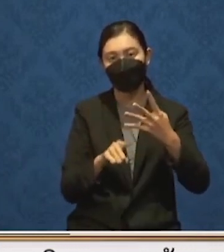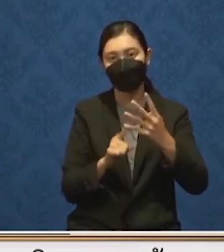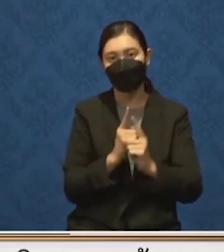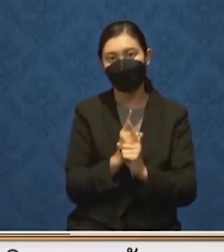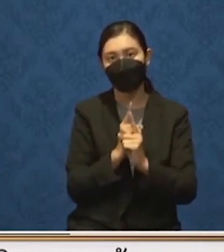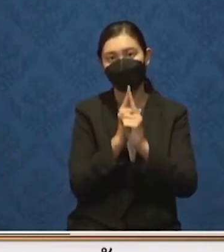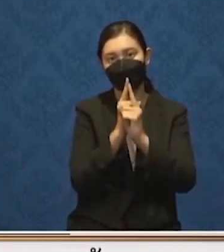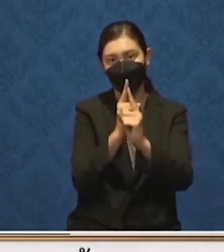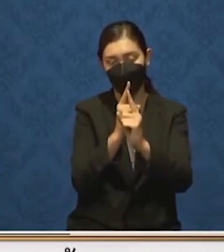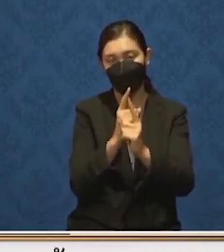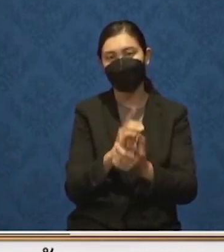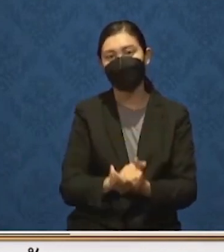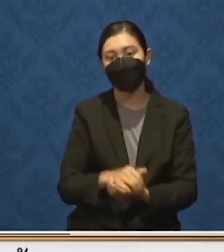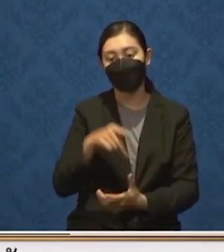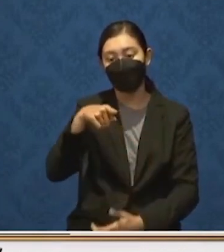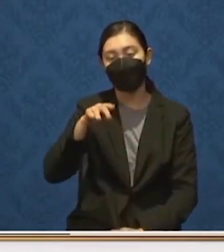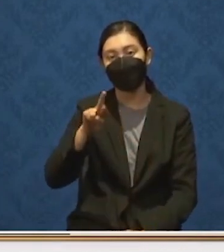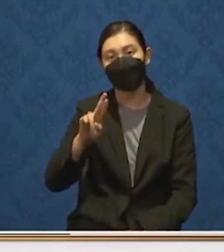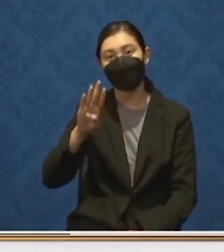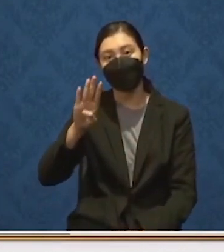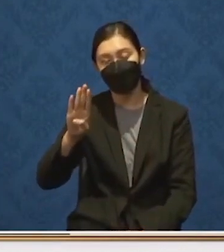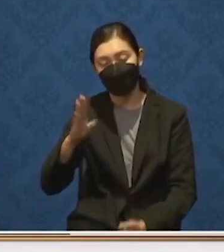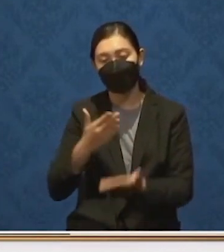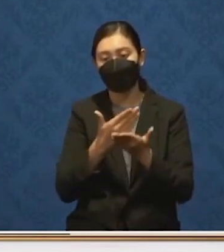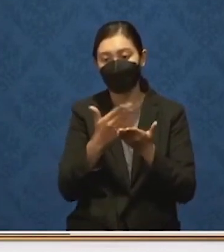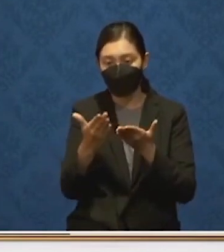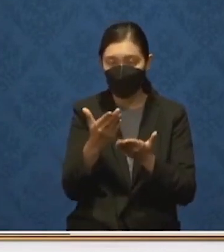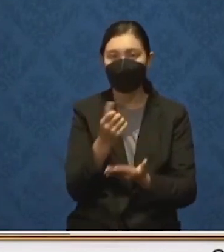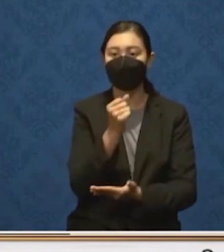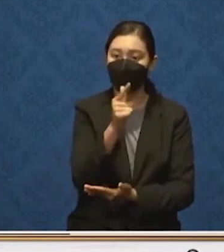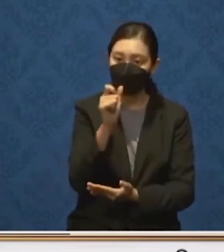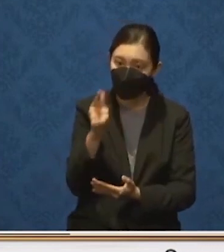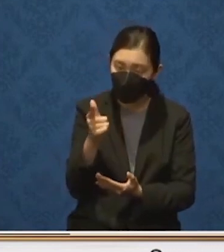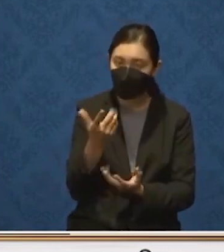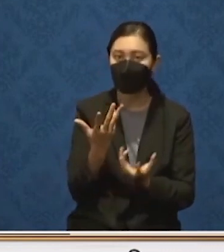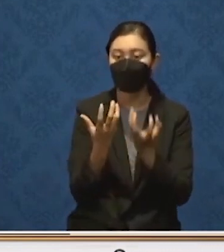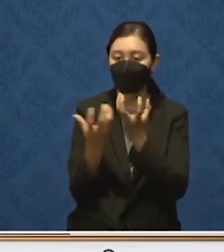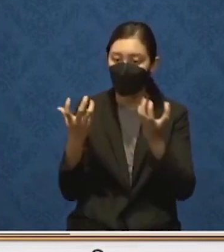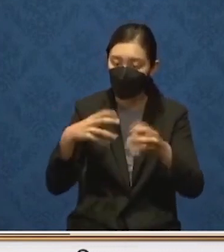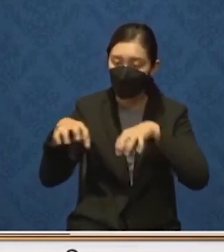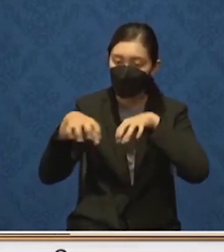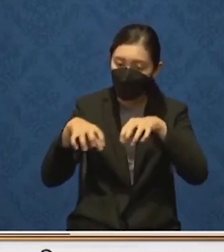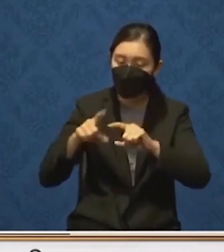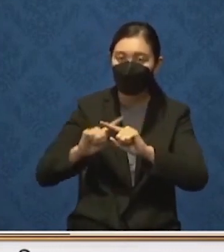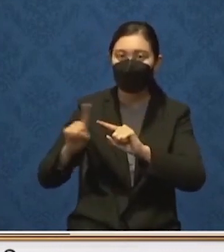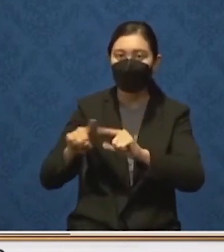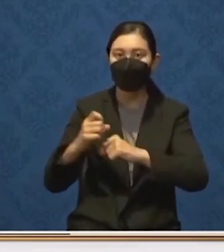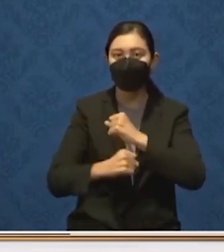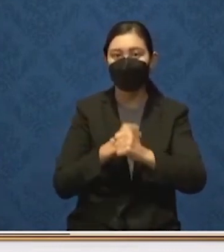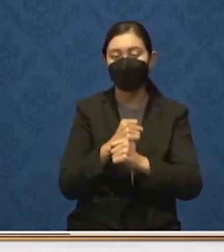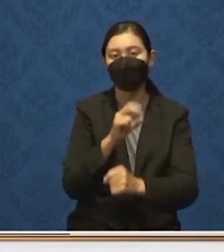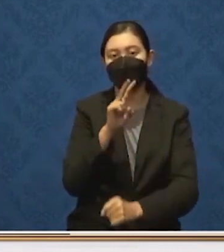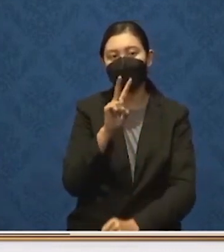ใช้ผลบอการจดซ้อจัดจ้างและการบริหารพัดุภาครัฐปี 2560